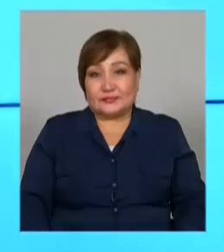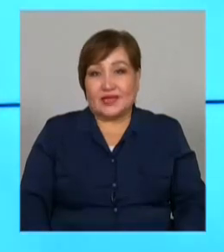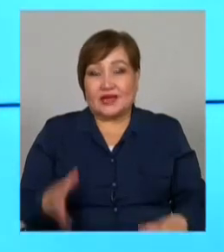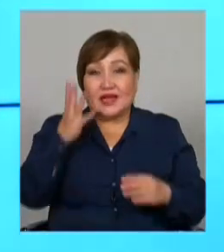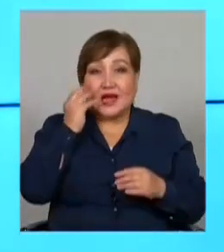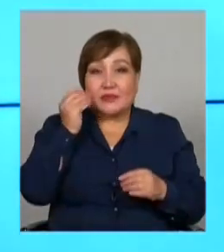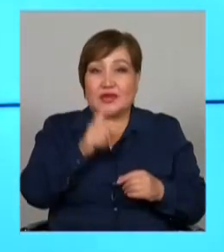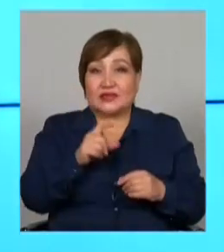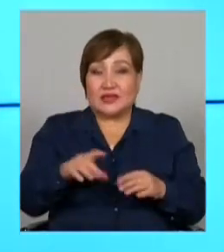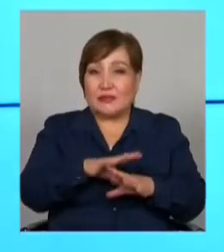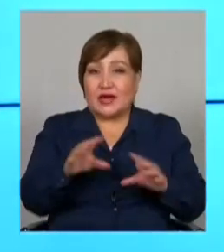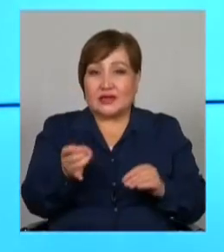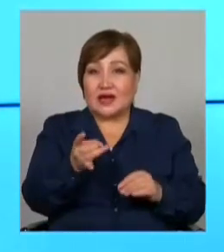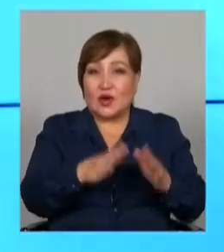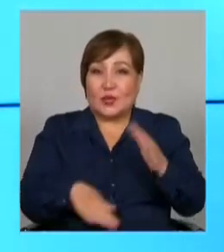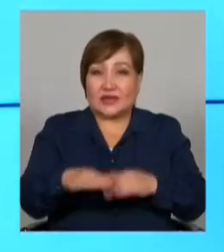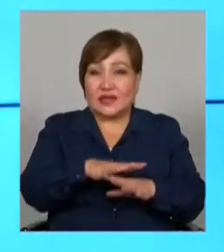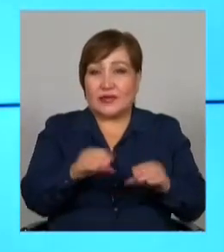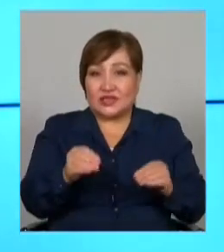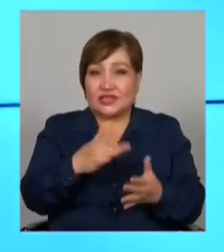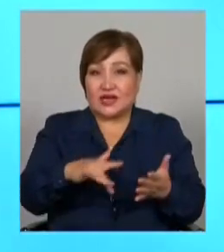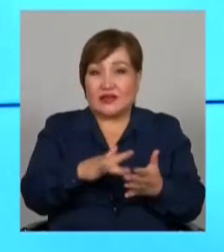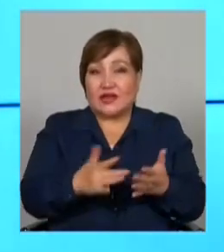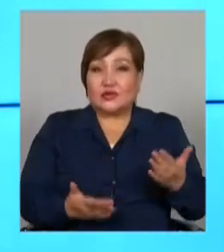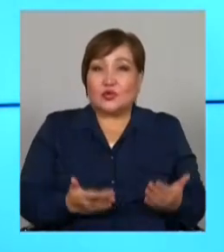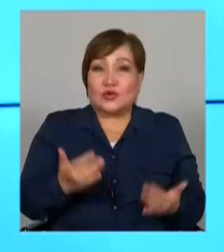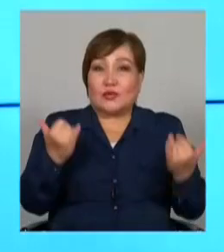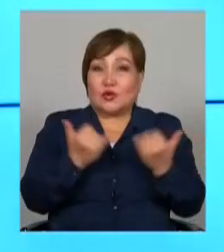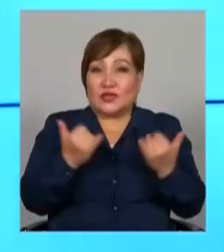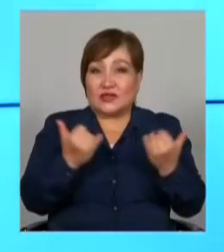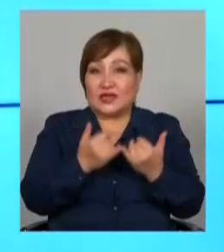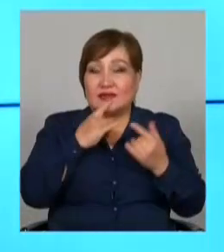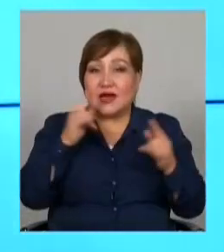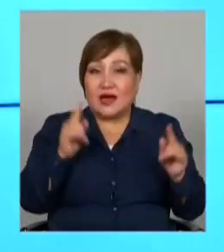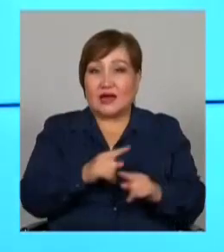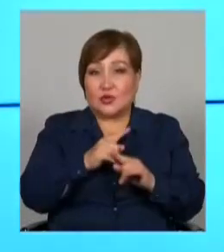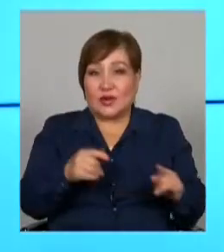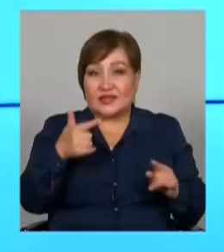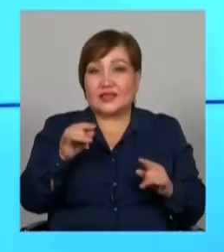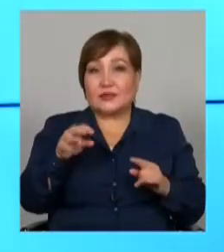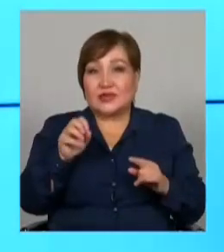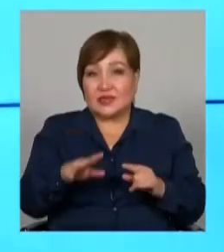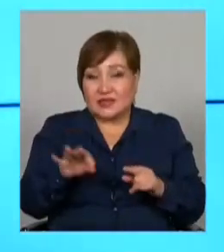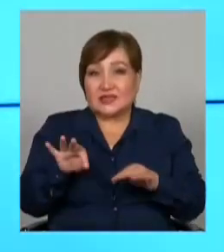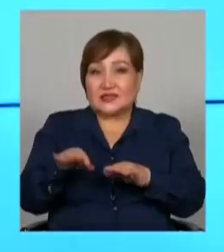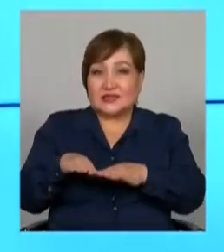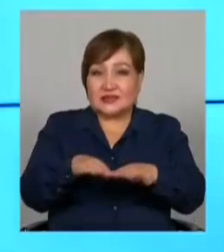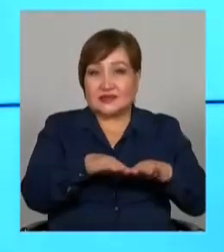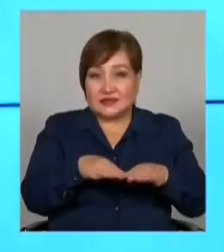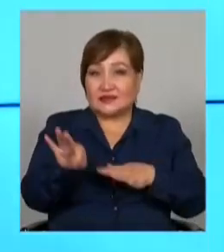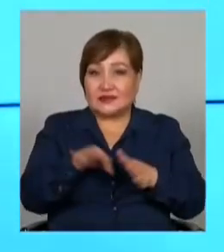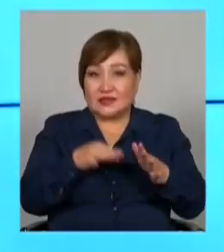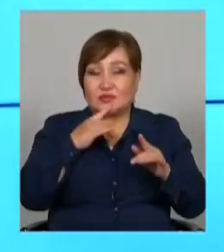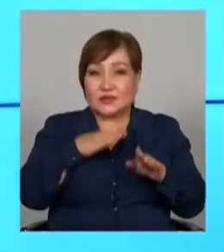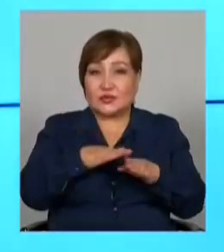Ал Алматының барлық аумағында барша қала тұрғындарымен қонақтары әнұранды бір мезгілде орындады. Санитарлық талаптармен